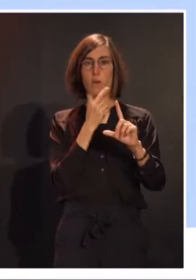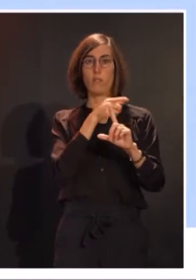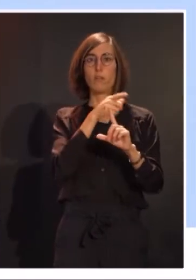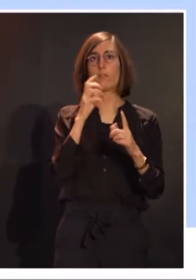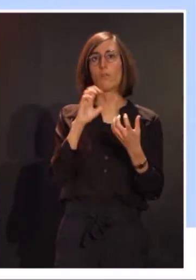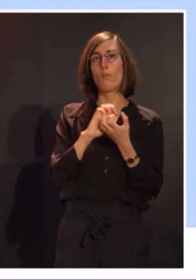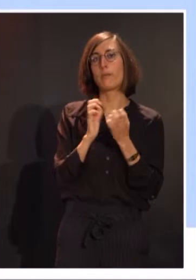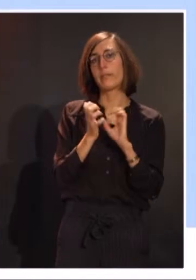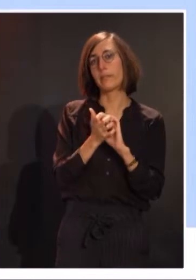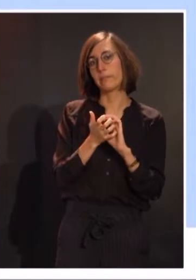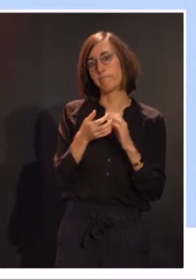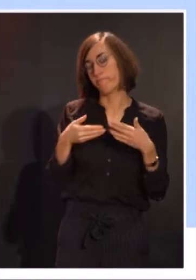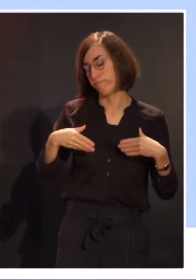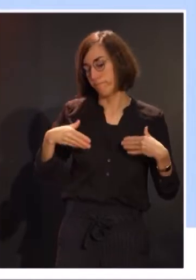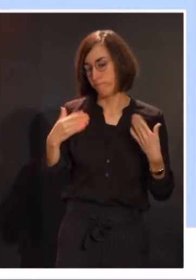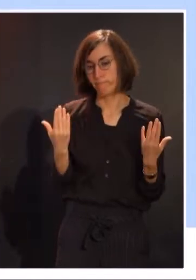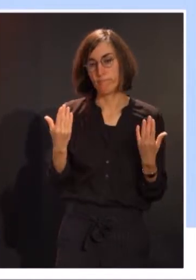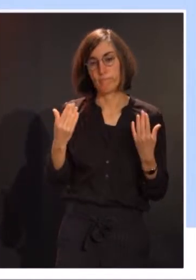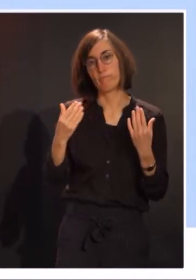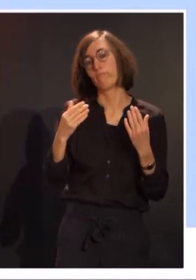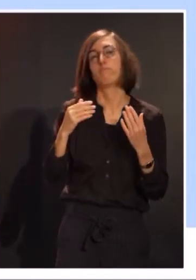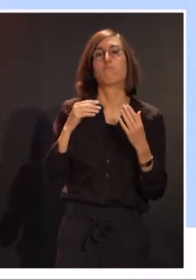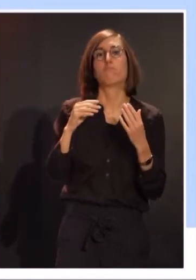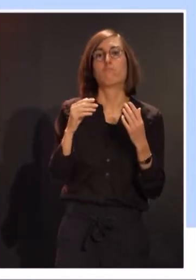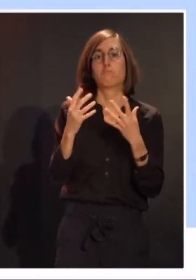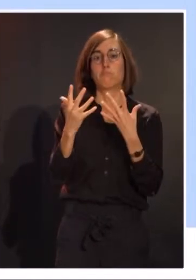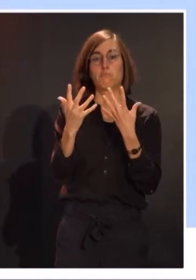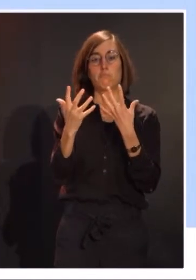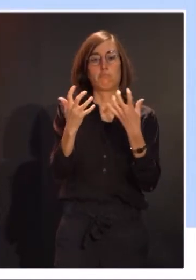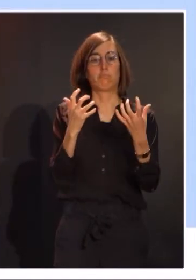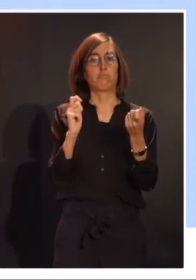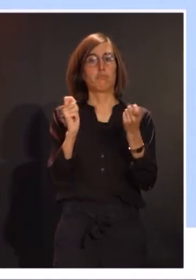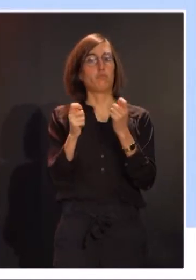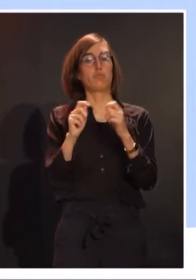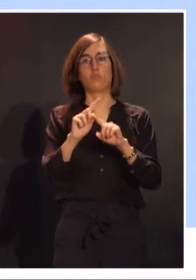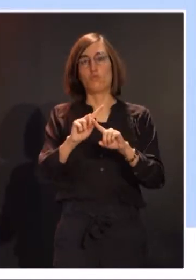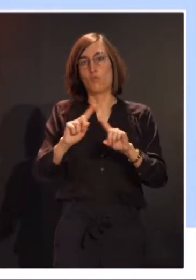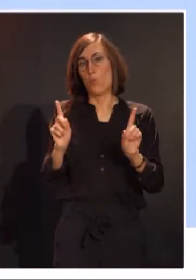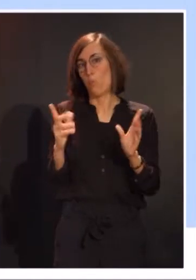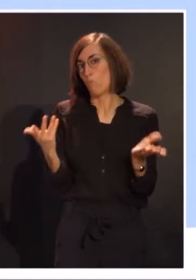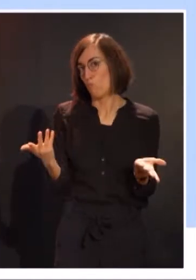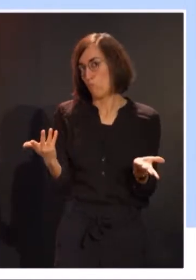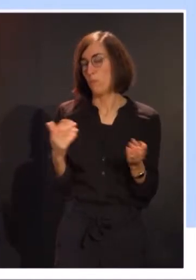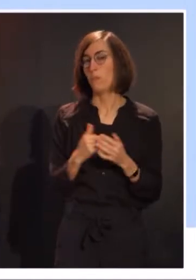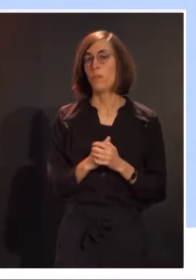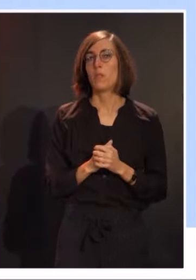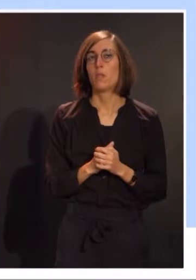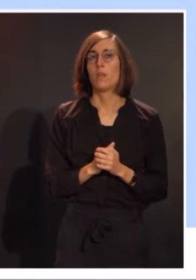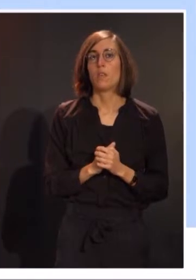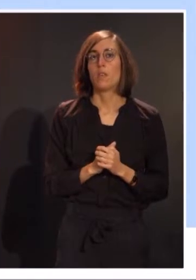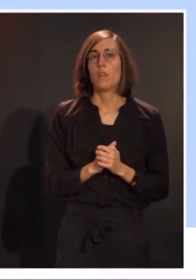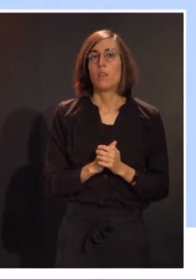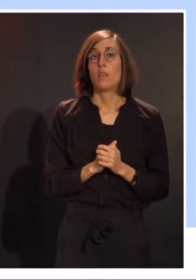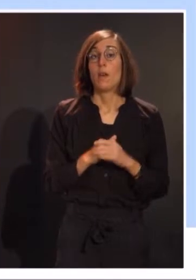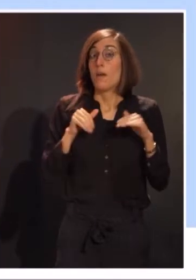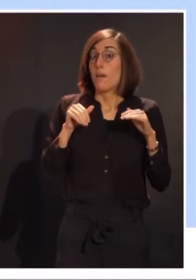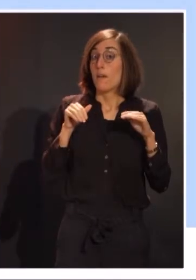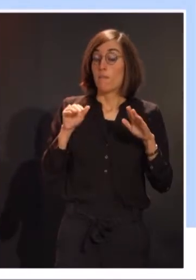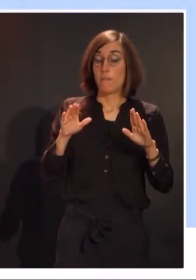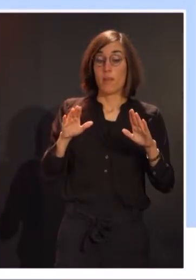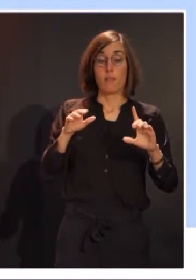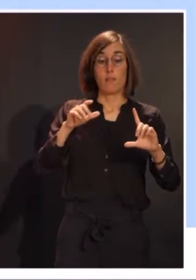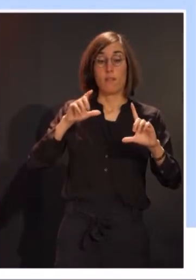Donc on n'est pas resté sur cette adaptation-là. Par contre, il a bénéficié d'un agrandissement du